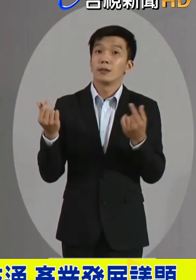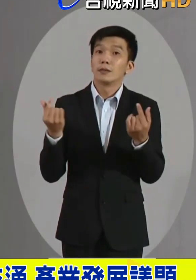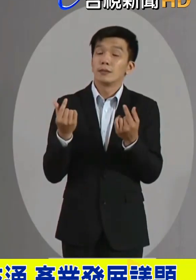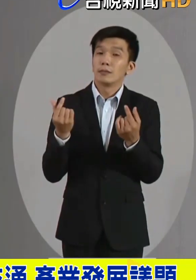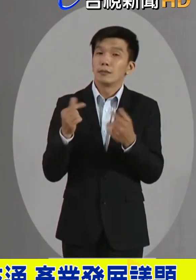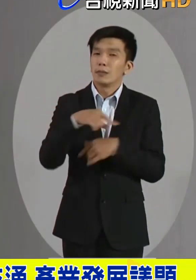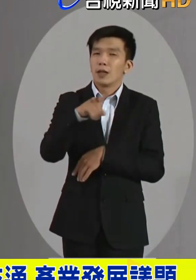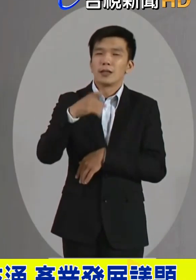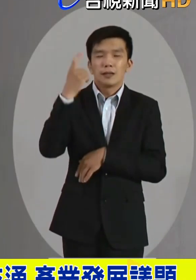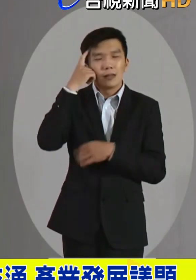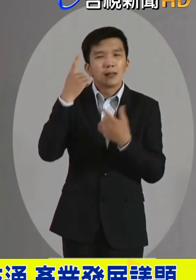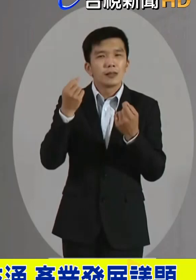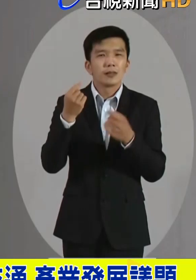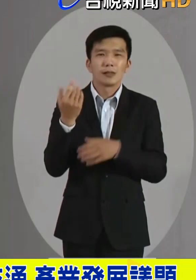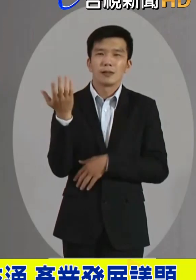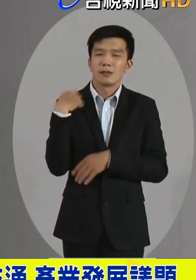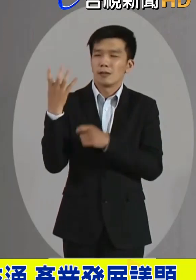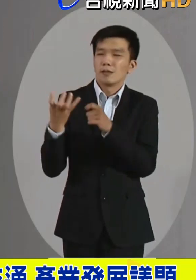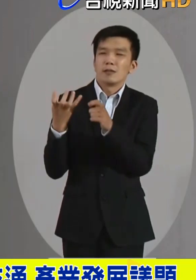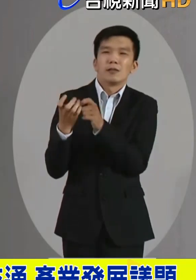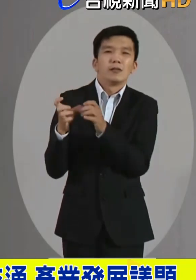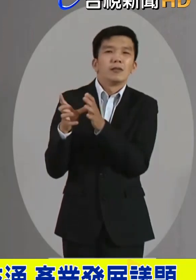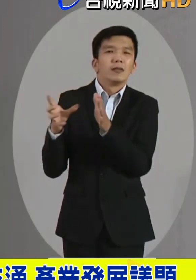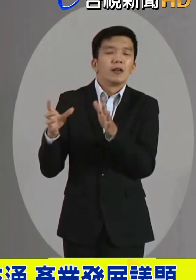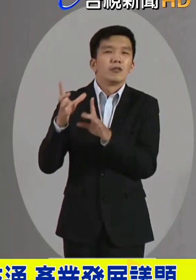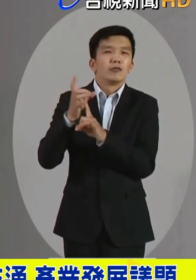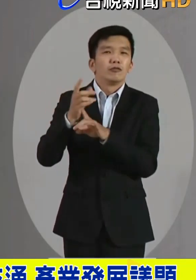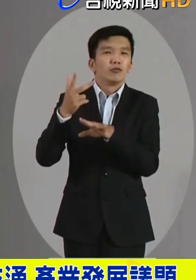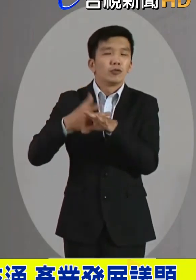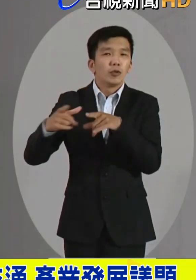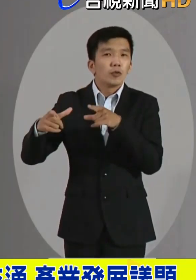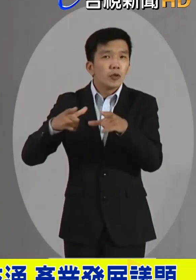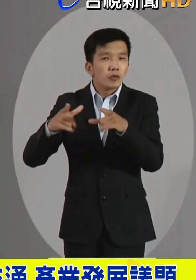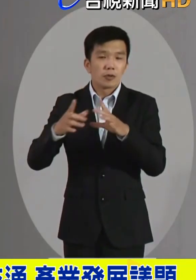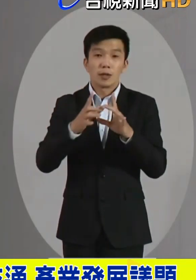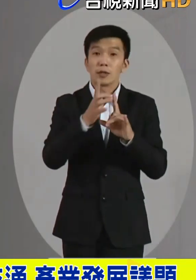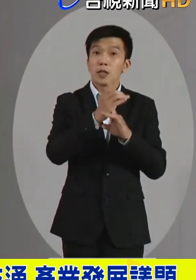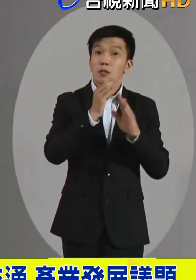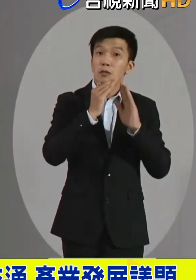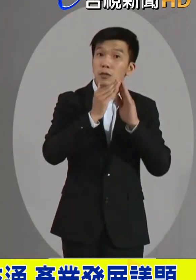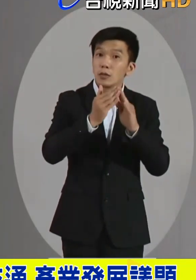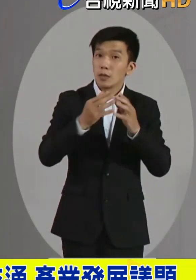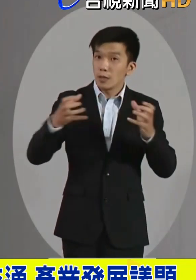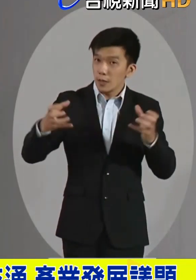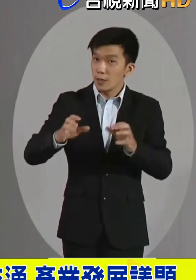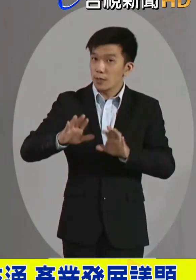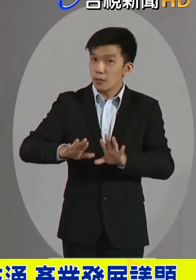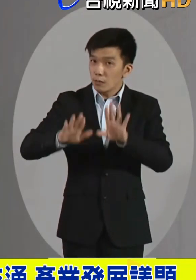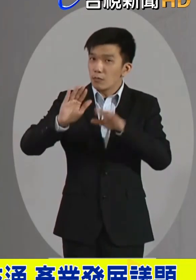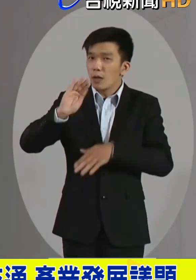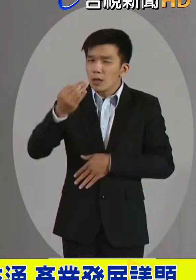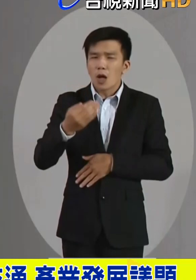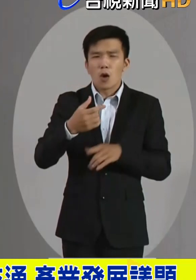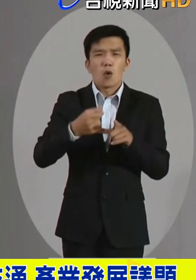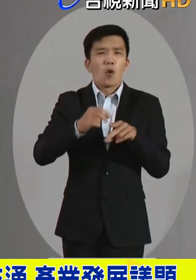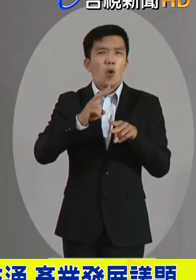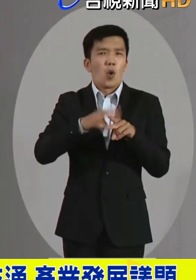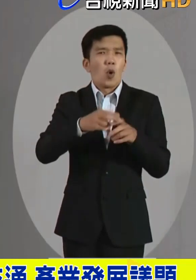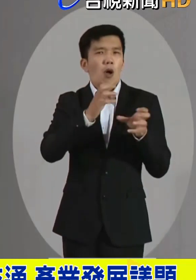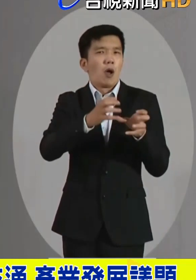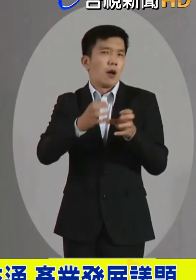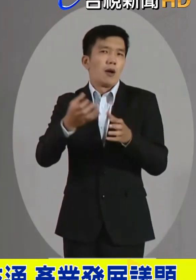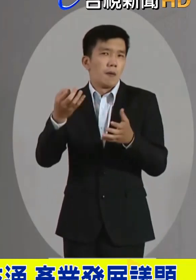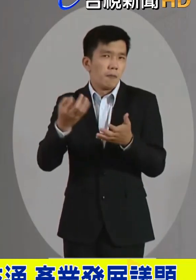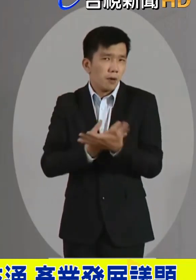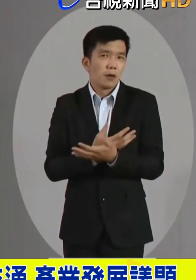年的竹科在跟新竹市一起成长，公共建设却还有很多需要追赶的地方，所